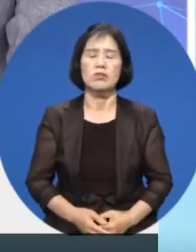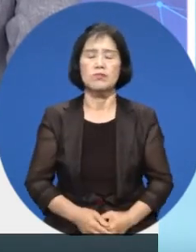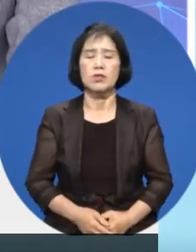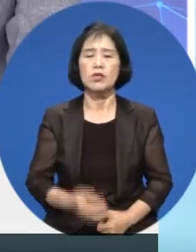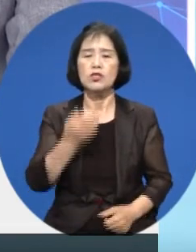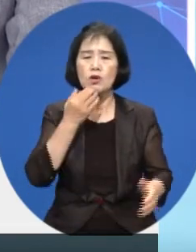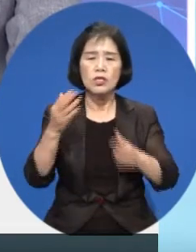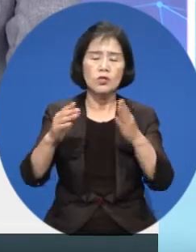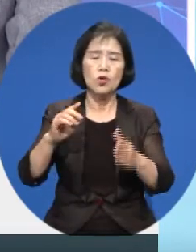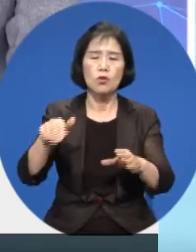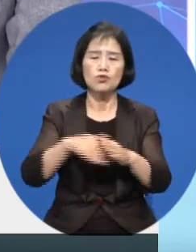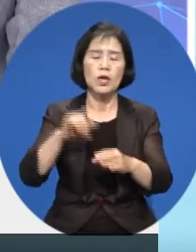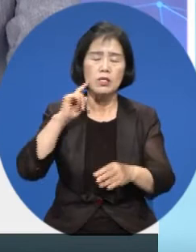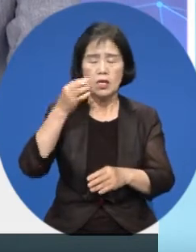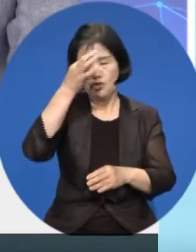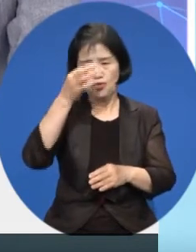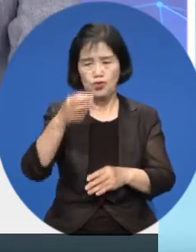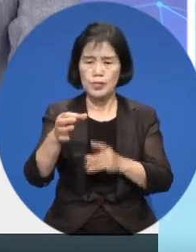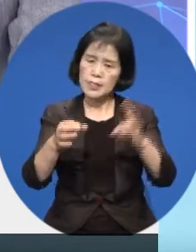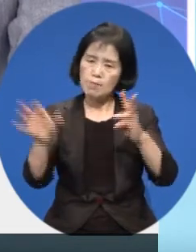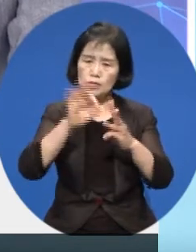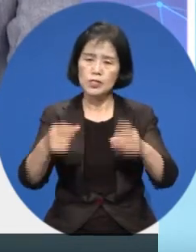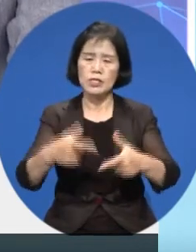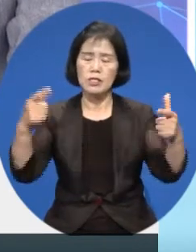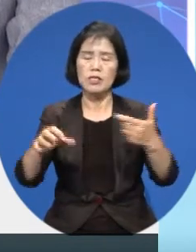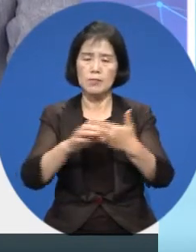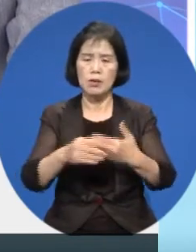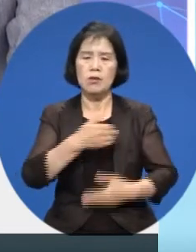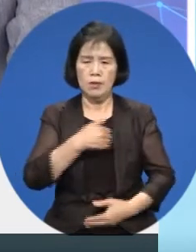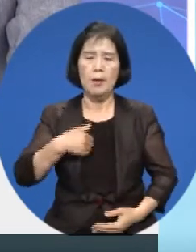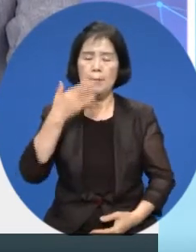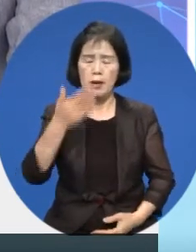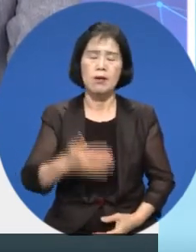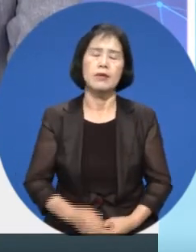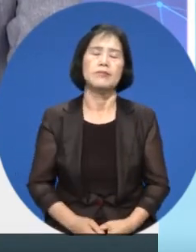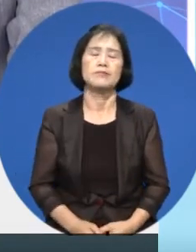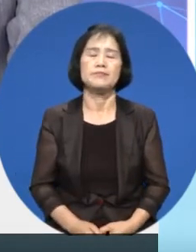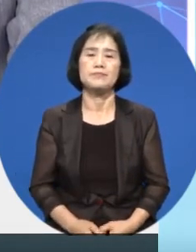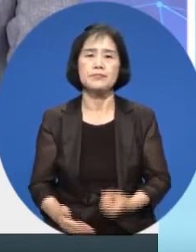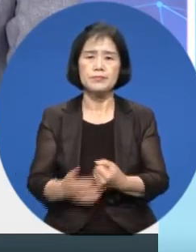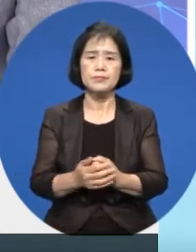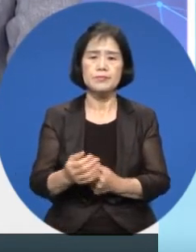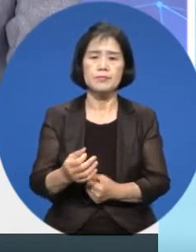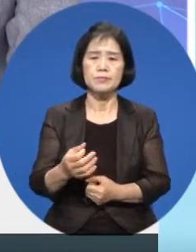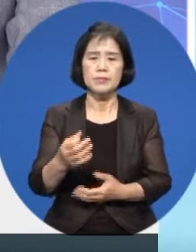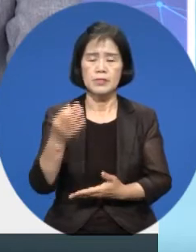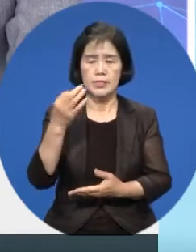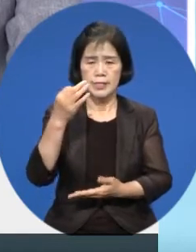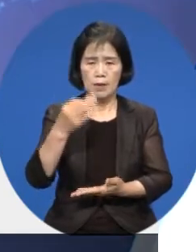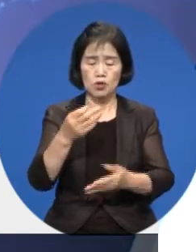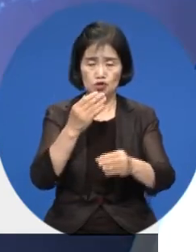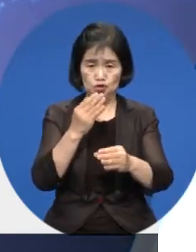분야에서 를 3% 이상으로 높이면 충분히 가능할 것으로 기대하고 있습니다 무엇보다도 자본주의에 부추의 중 시사회에서